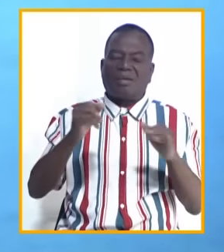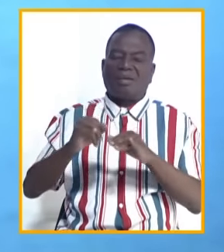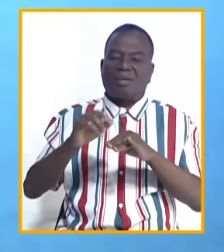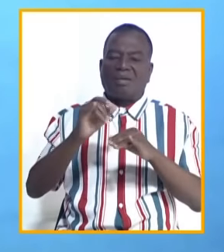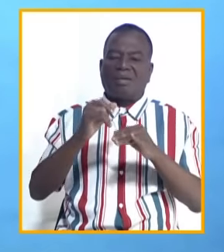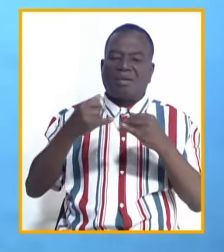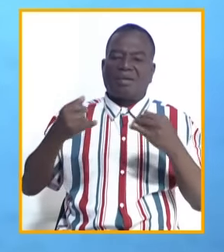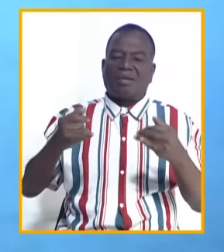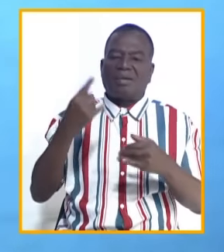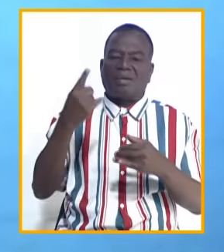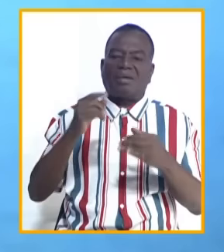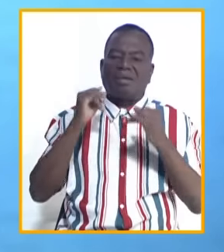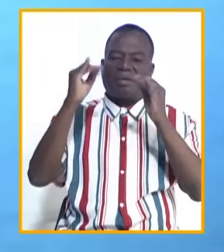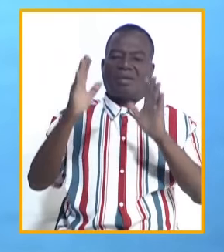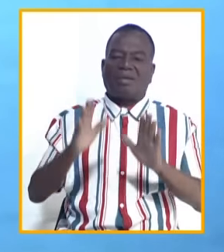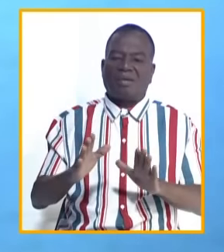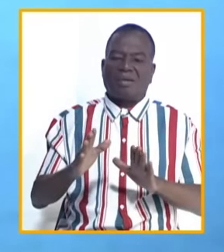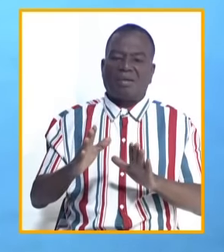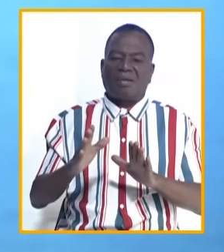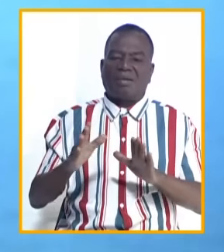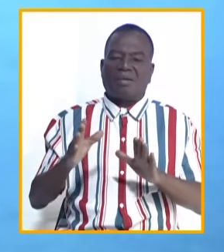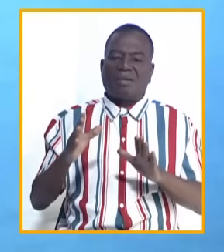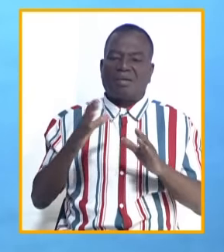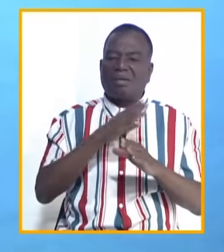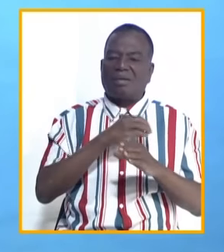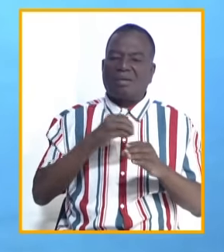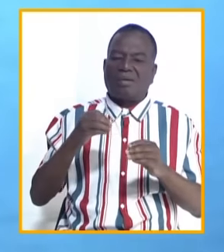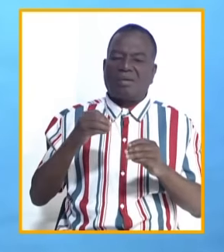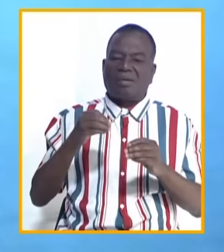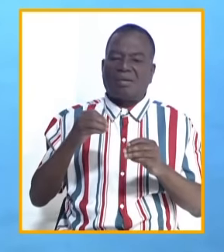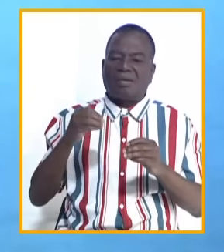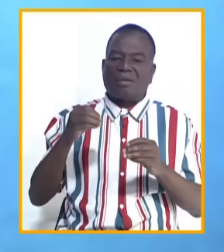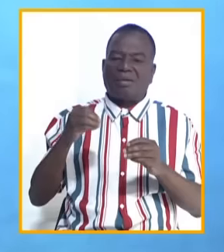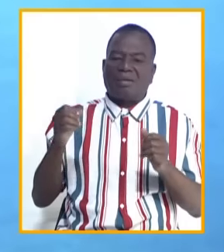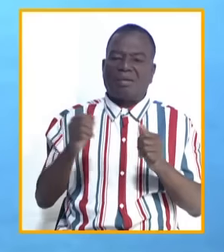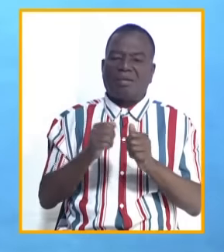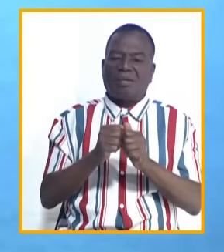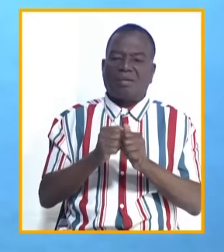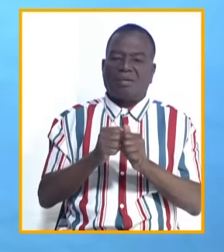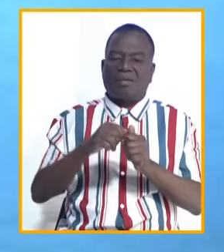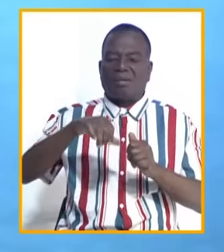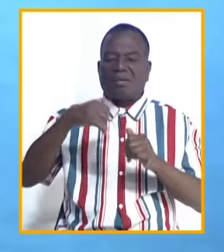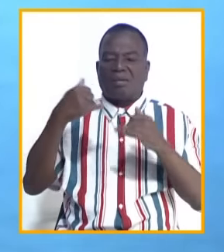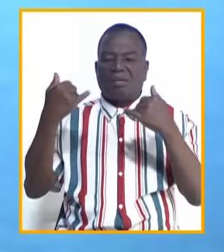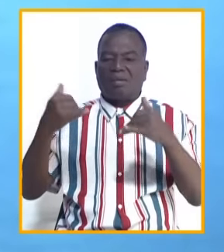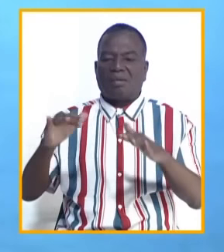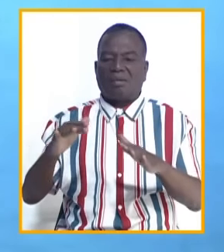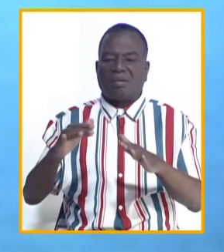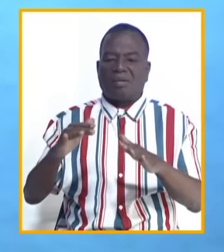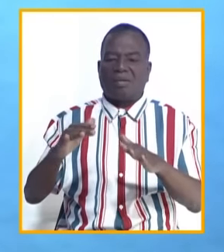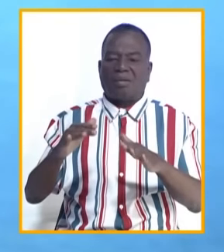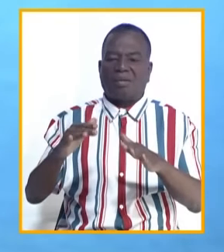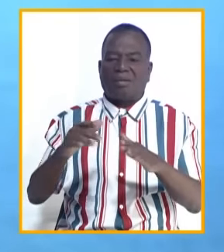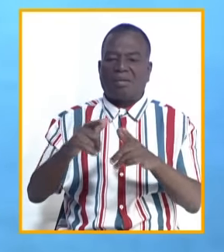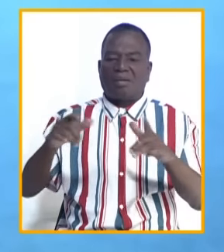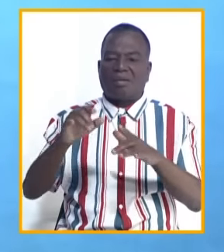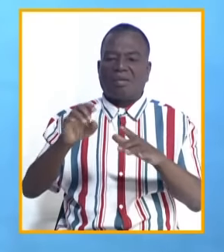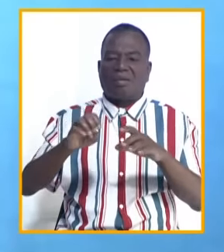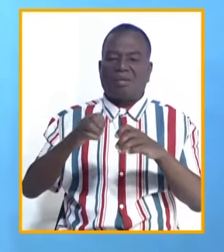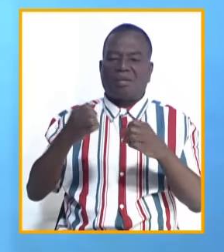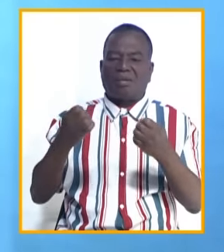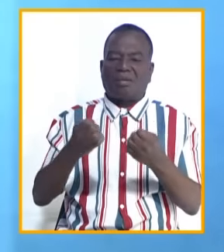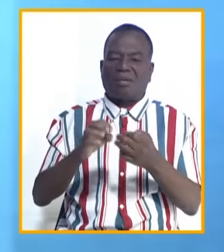Clavert Roger, champion d'Afrique 2015, qui est de retour en Côte d'Ivoire parce qu'il avait quitté la Ligue 1 ivoirienne en 2014 quand il portait la tunique du CV